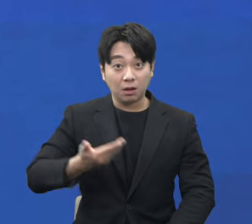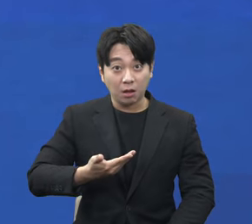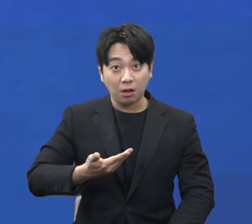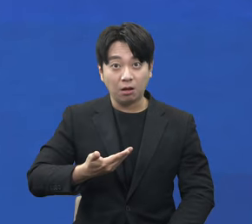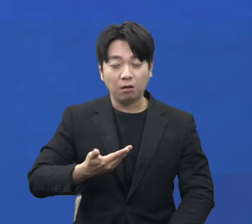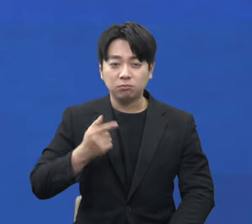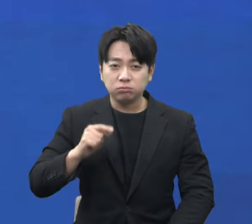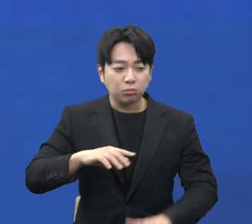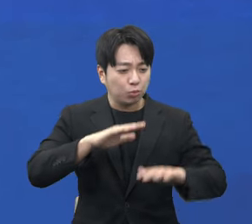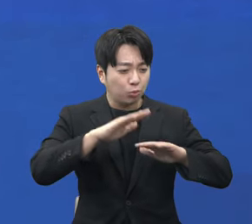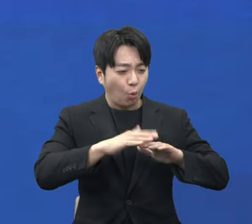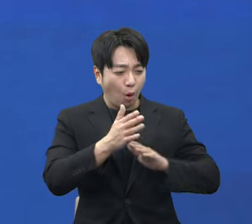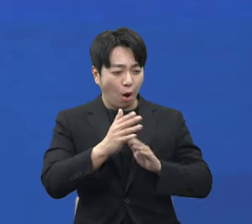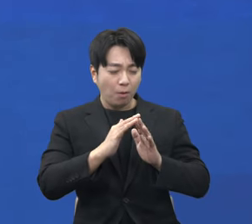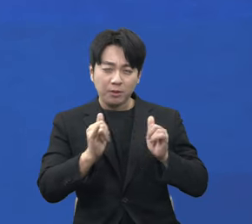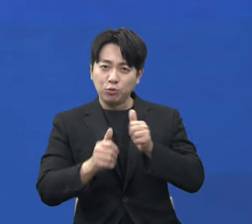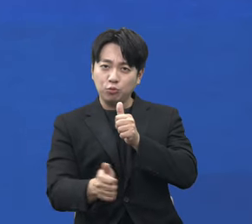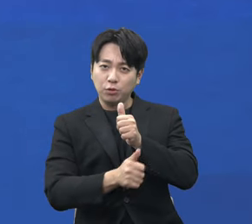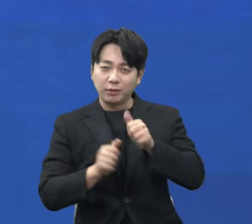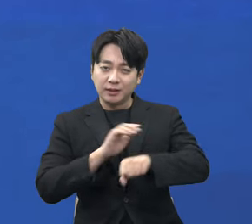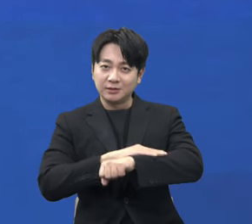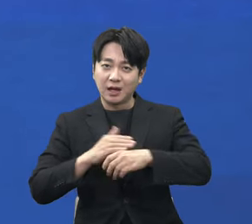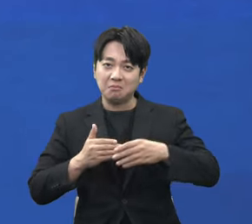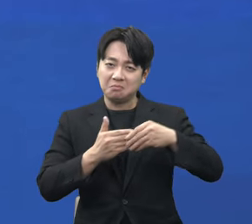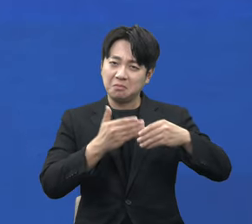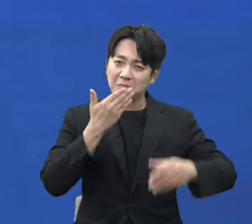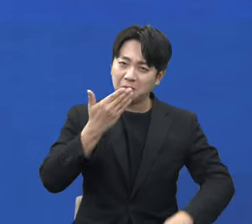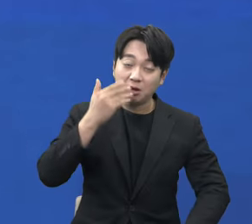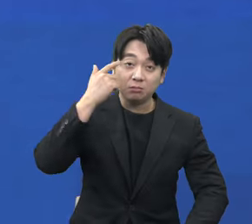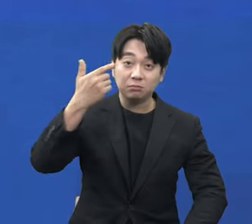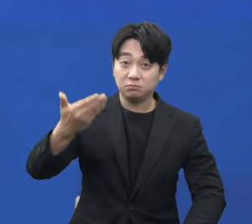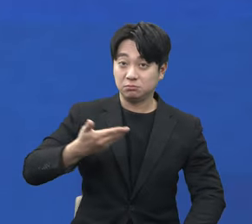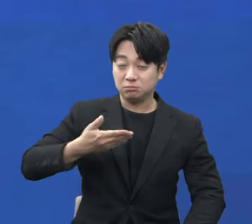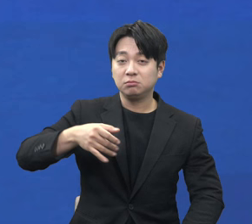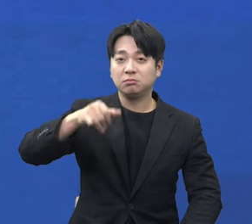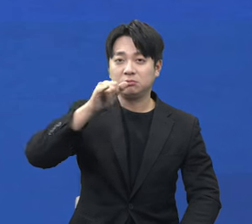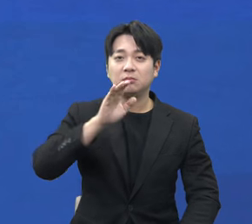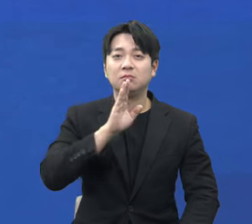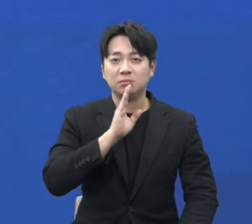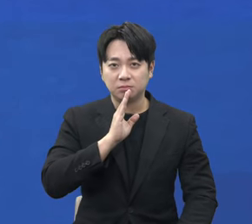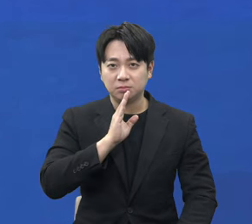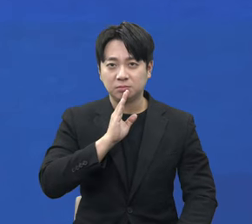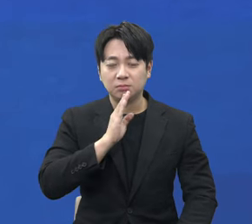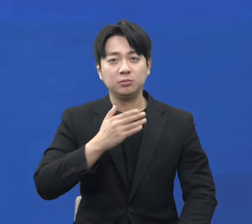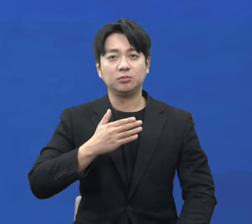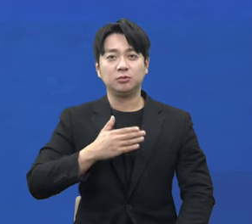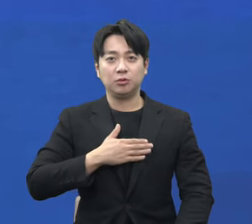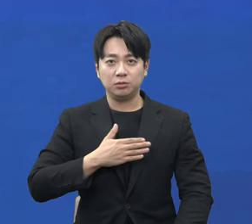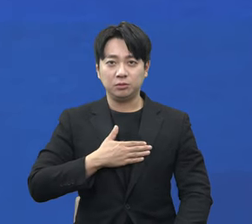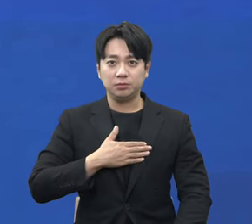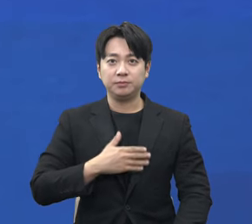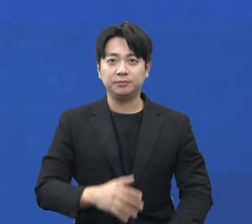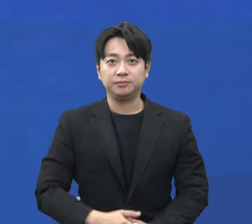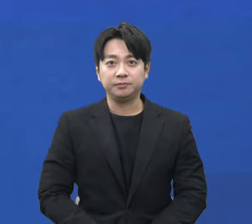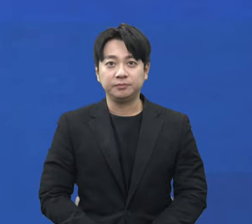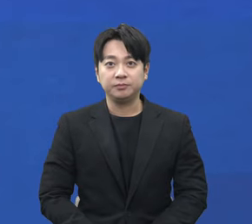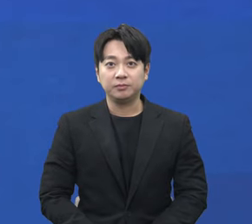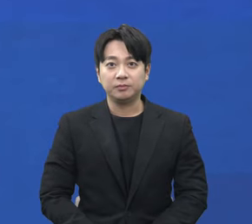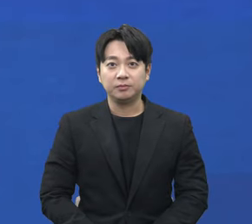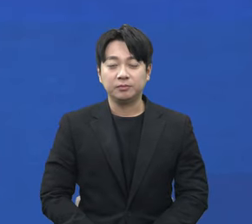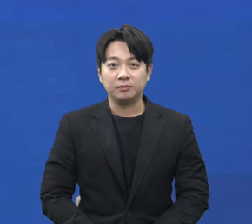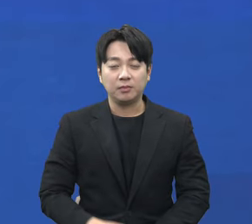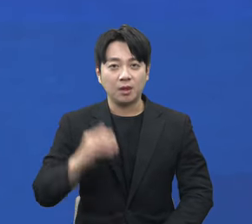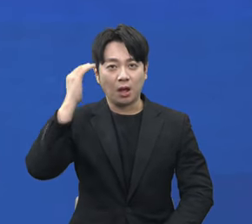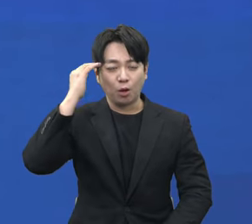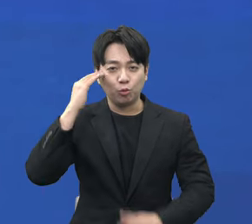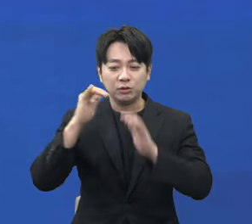전국농어민위원회를 이끌어 나갈 수 있는지 묻습니다. 저는 한국4.27 중앙연합회 부회장을